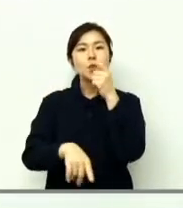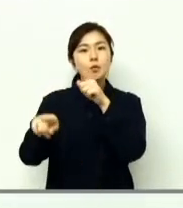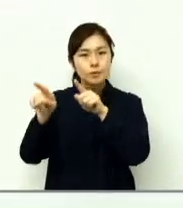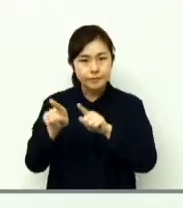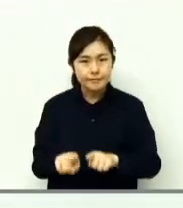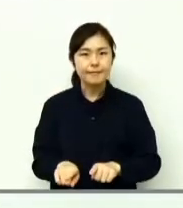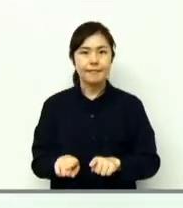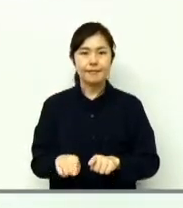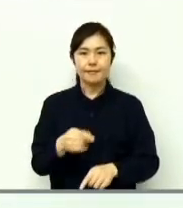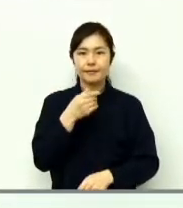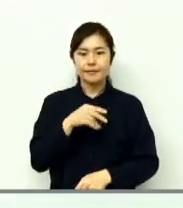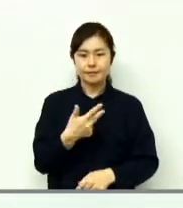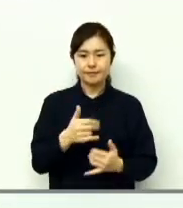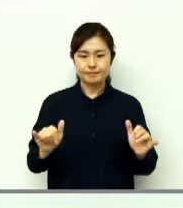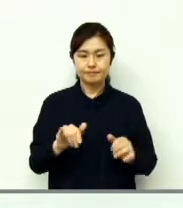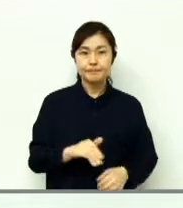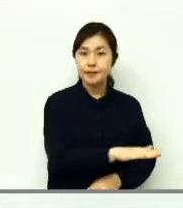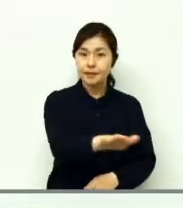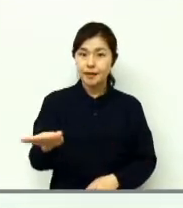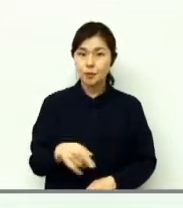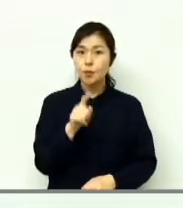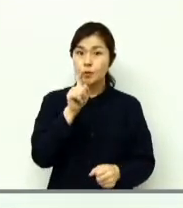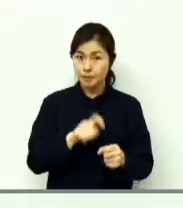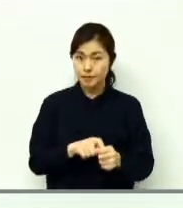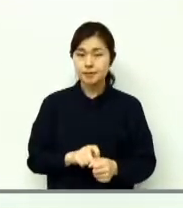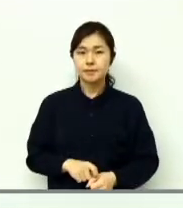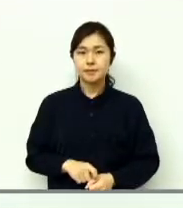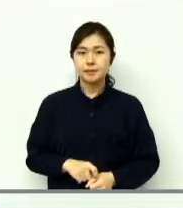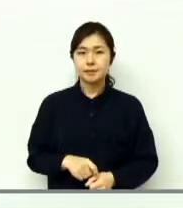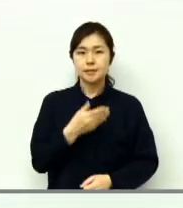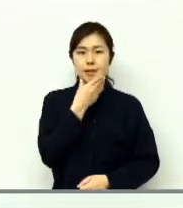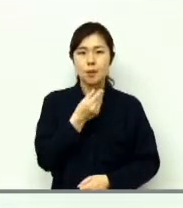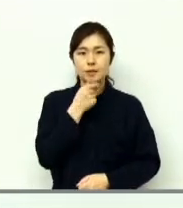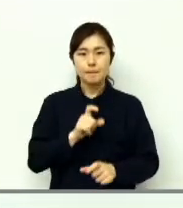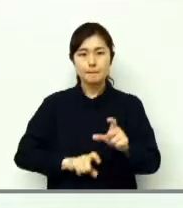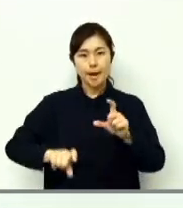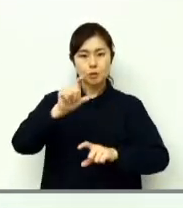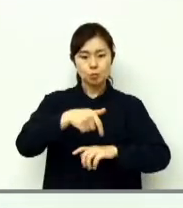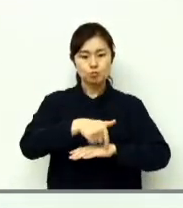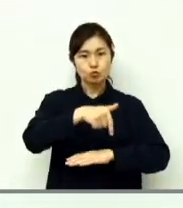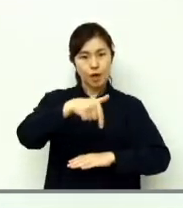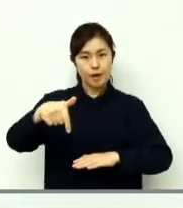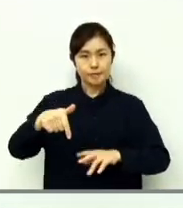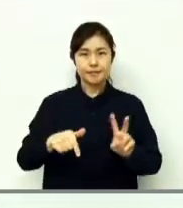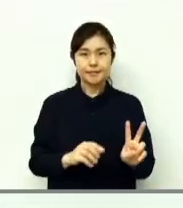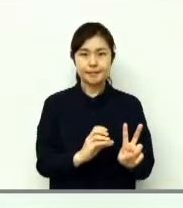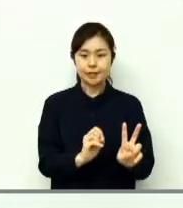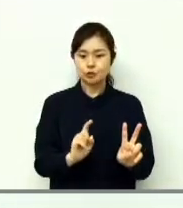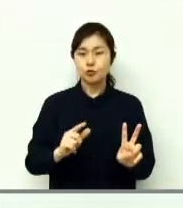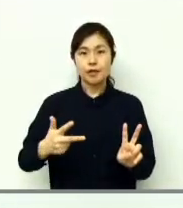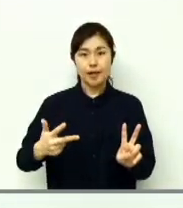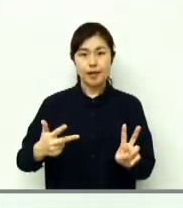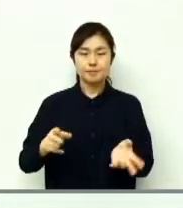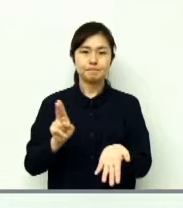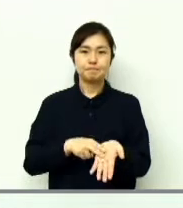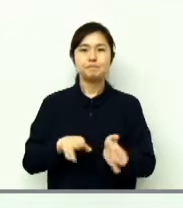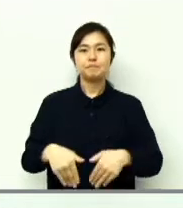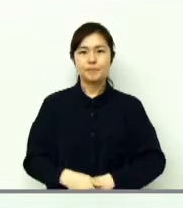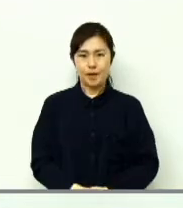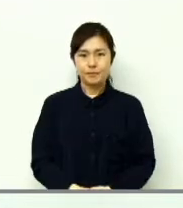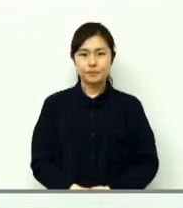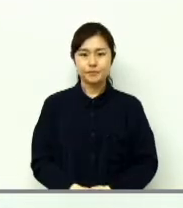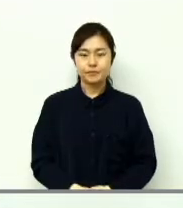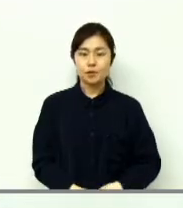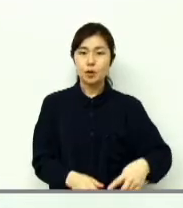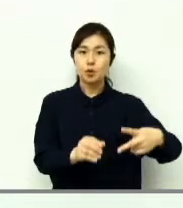実感できる都市を実現するための幸せ倍増プラン2017を策定をいたしました。また同じく公約